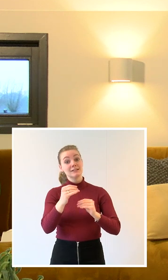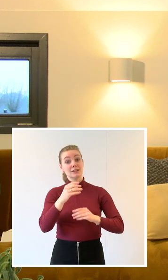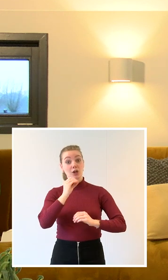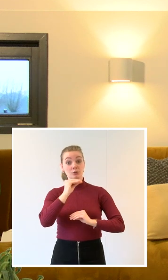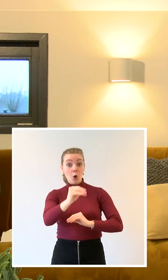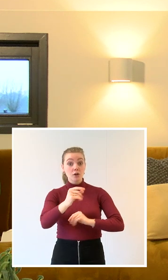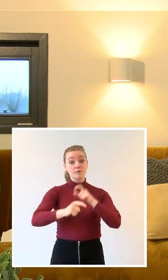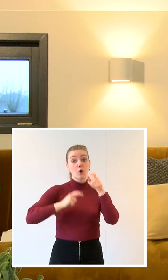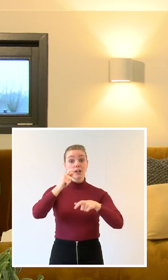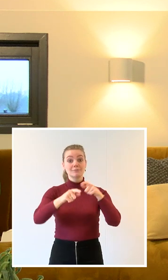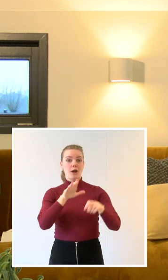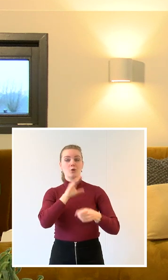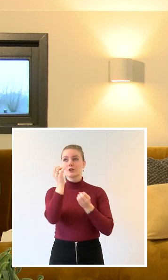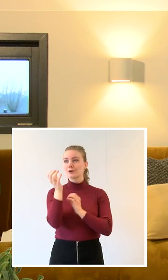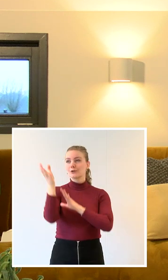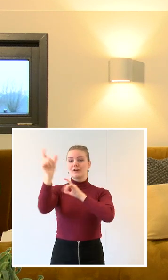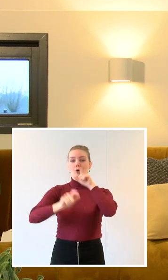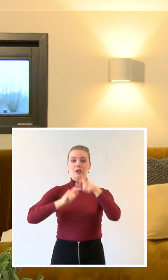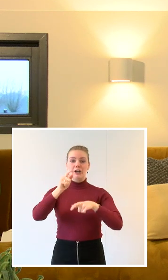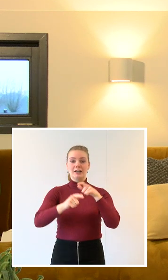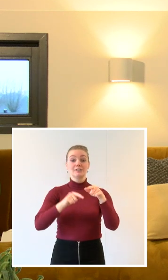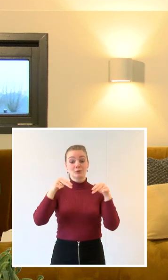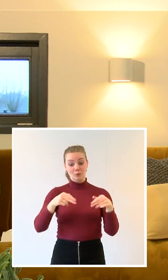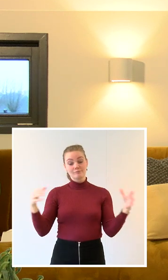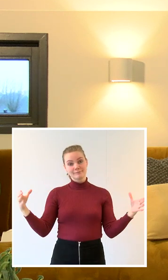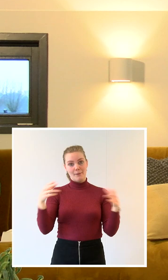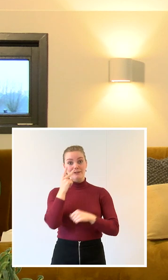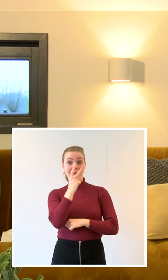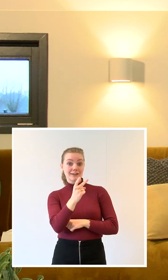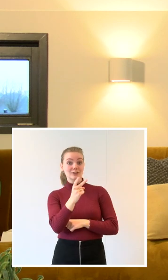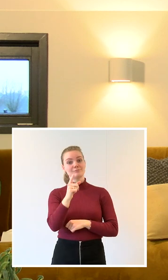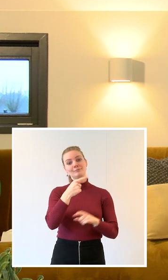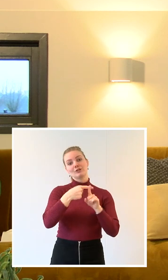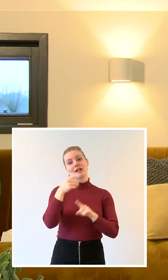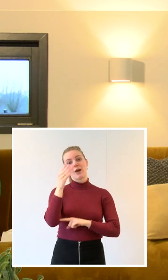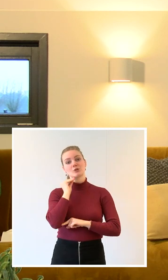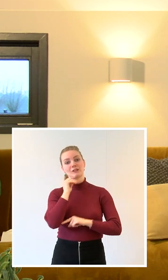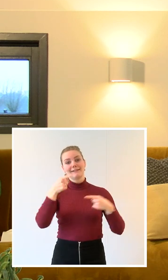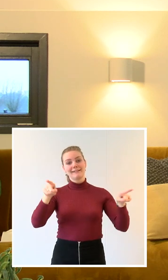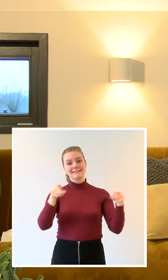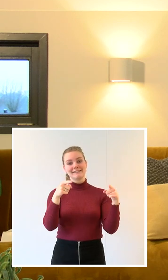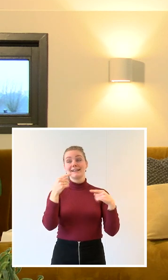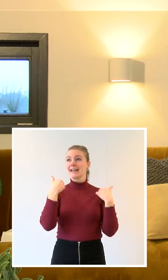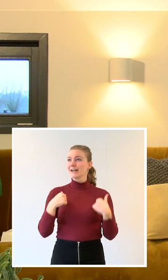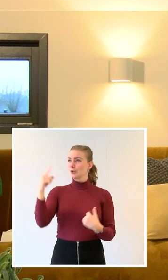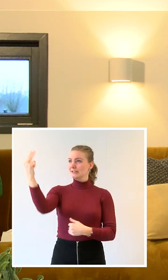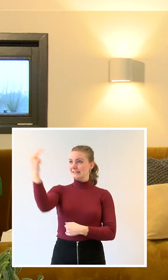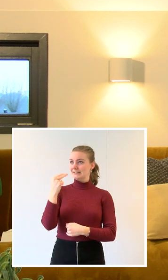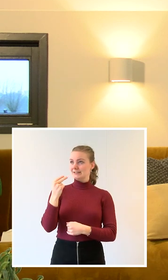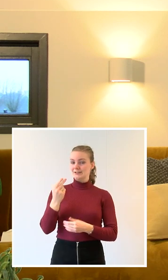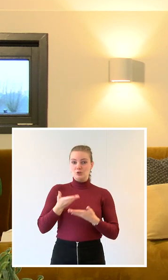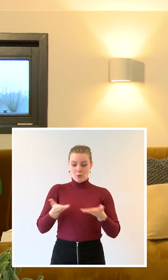een lied, Heer, u die mij ziet zoals ik ben. Dat is een bewerking van Psalm